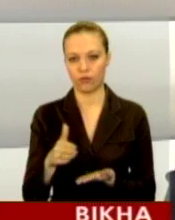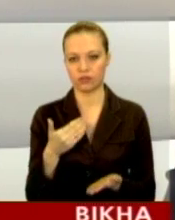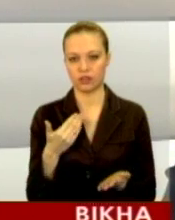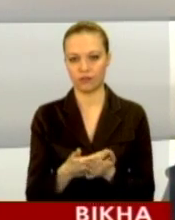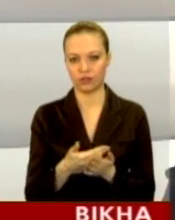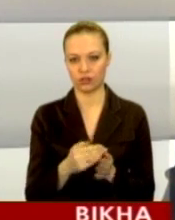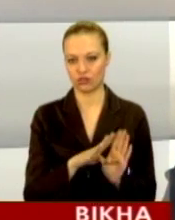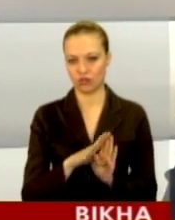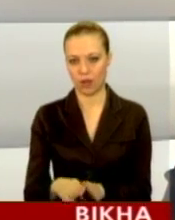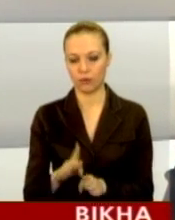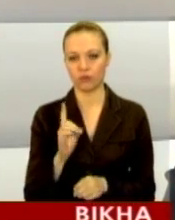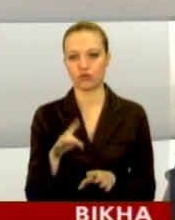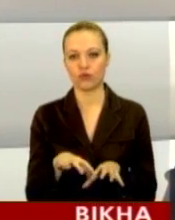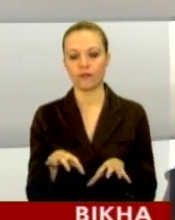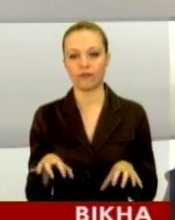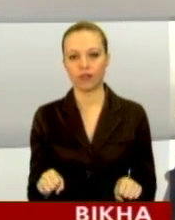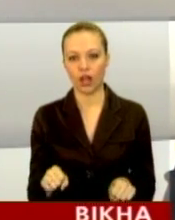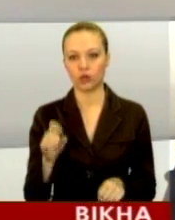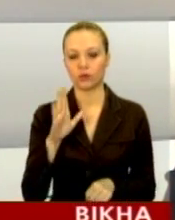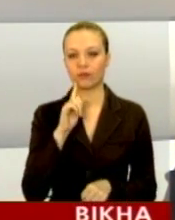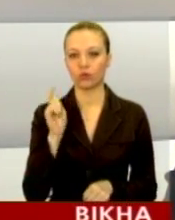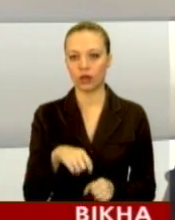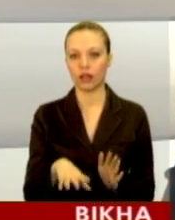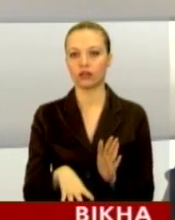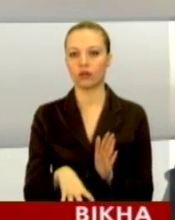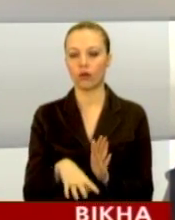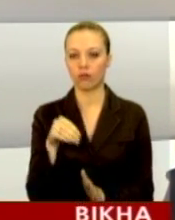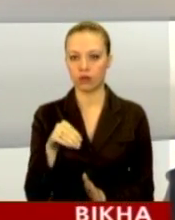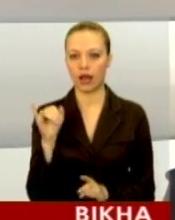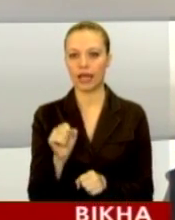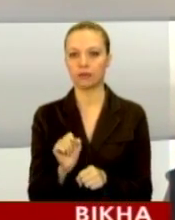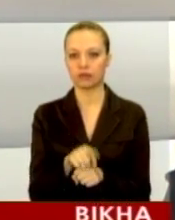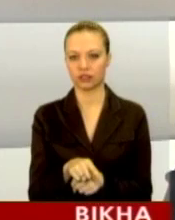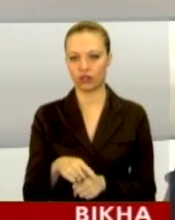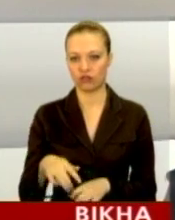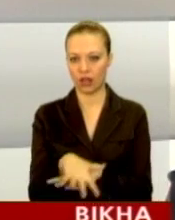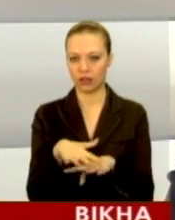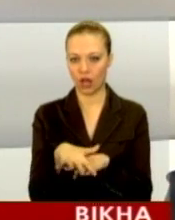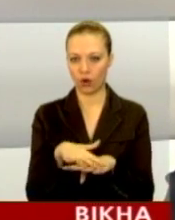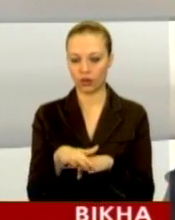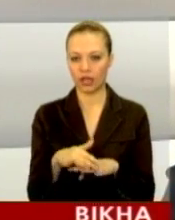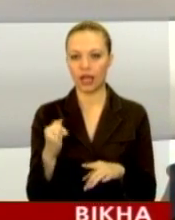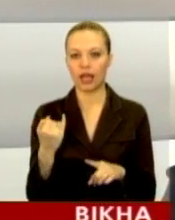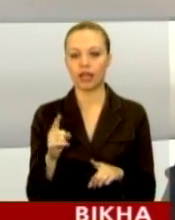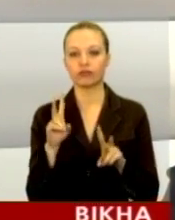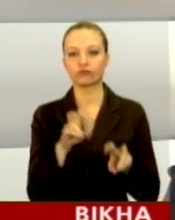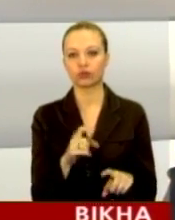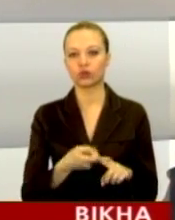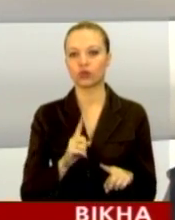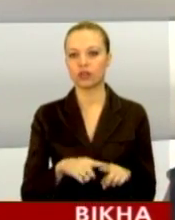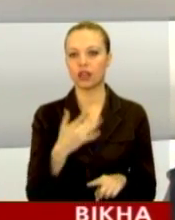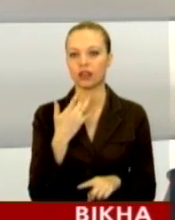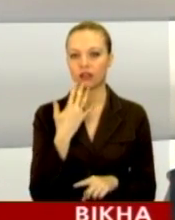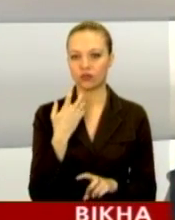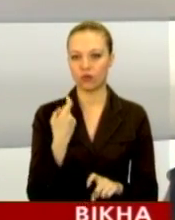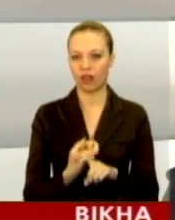штампів, тому що владу в Україні обирає і призначає народ. І ця штамп, що це